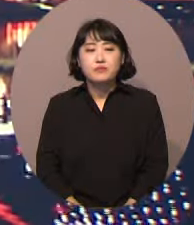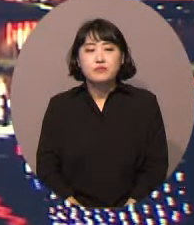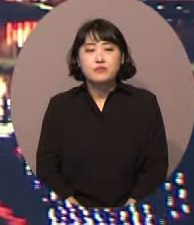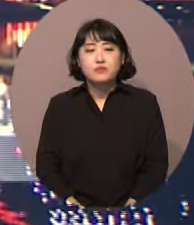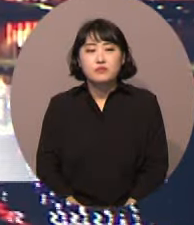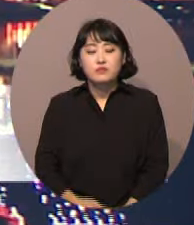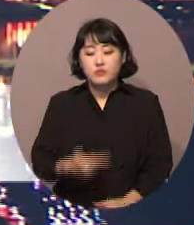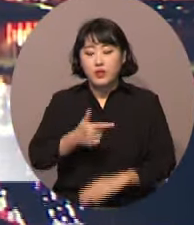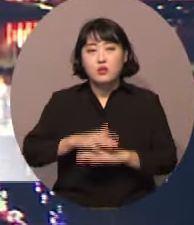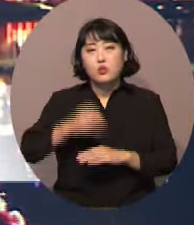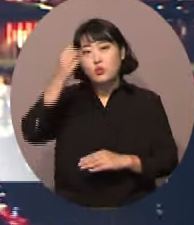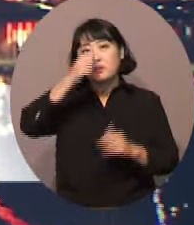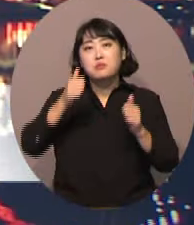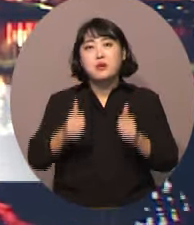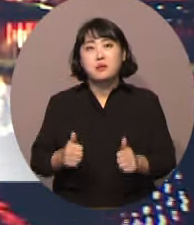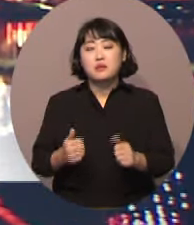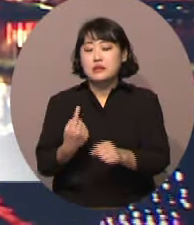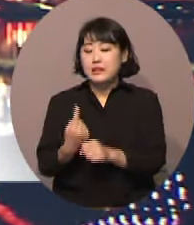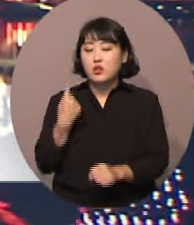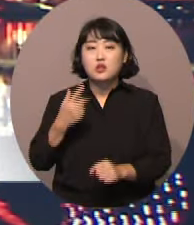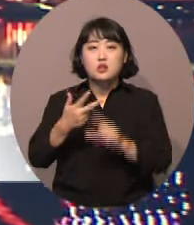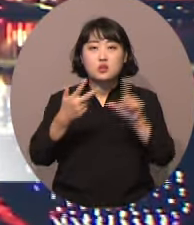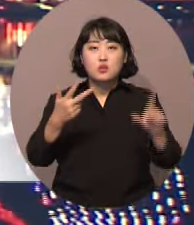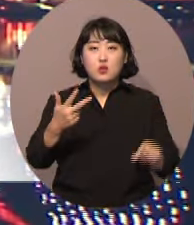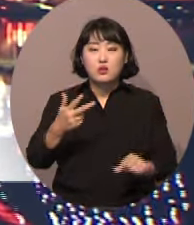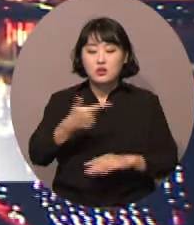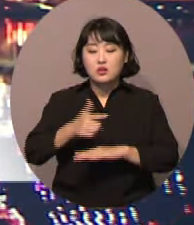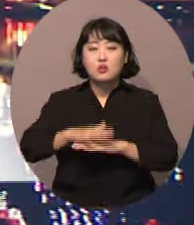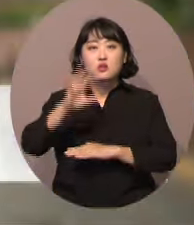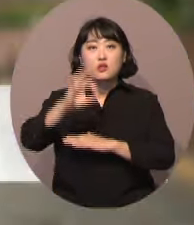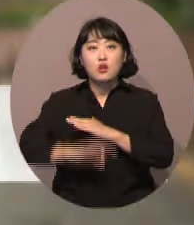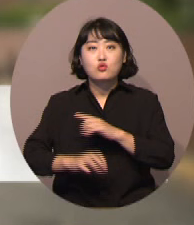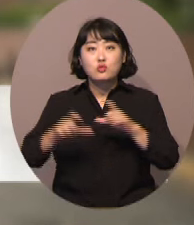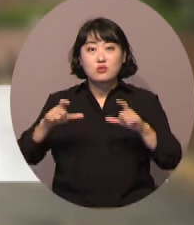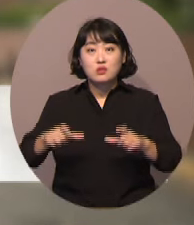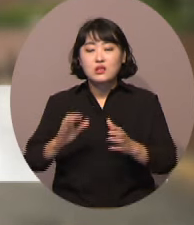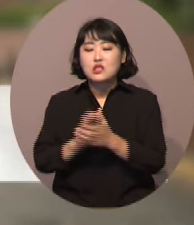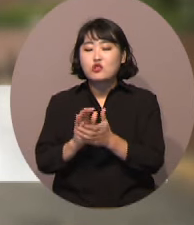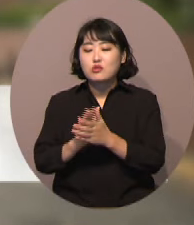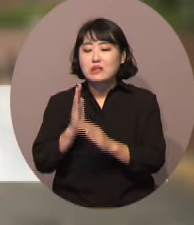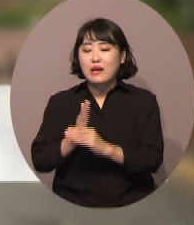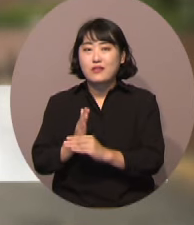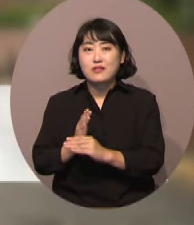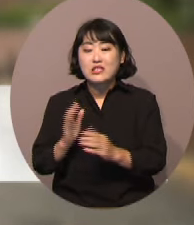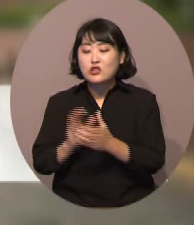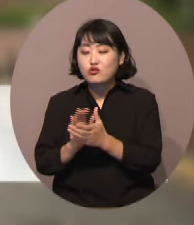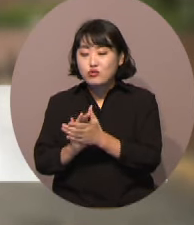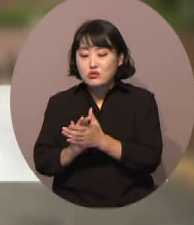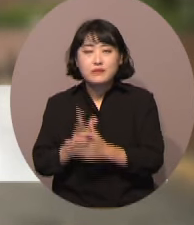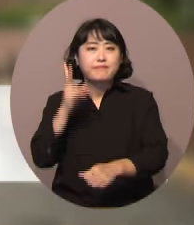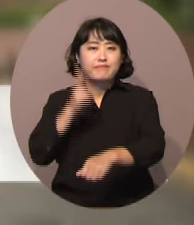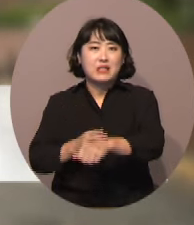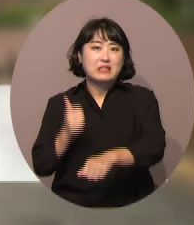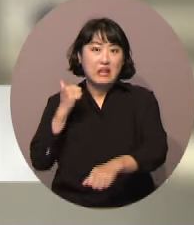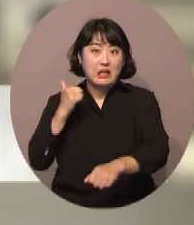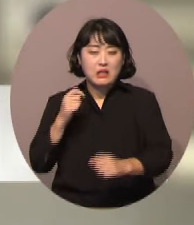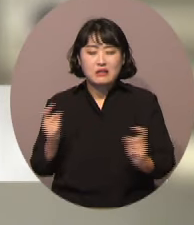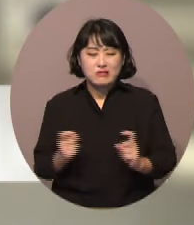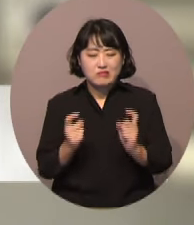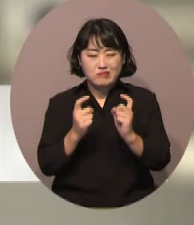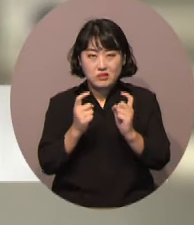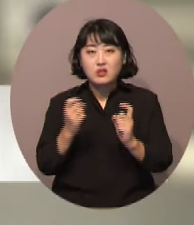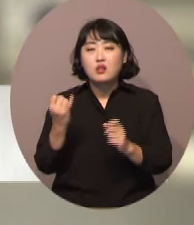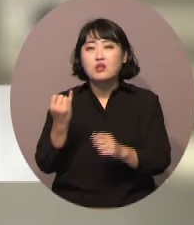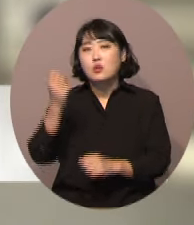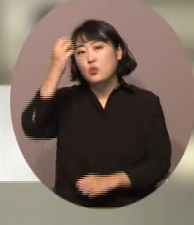대전고법 제일 형사부는 지난해 7월 대전 서구에서 절교하자 친구를 말다툼 끝에 살해한 혐의로 기소된